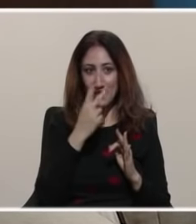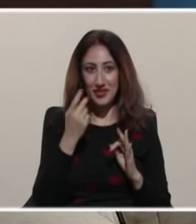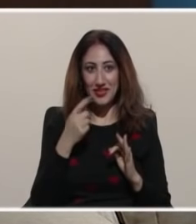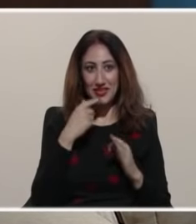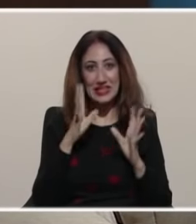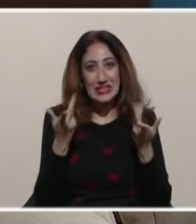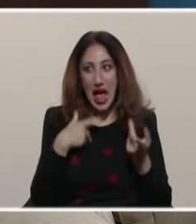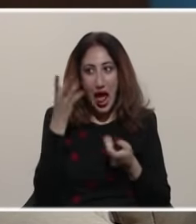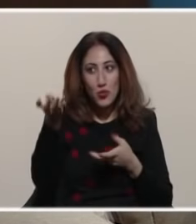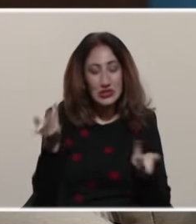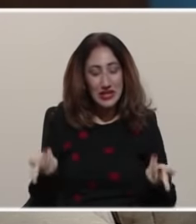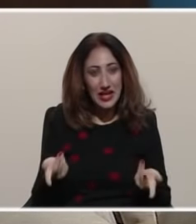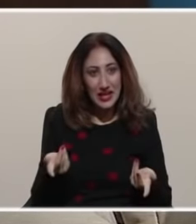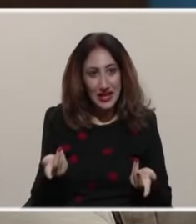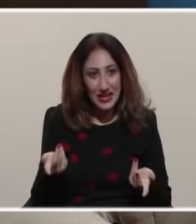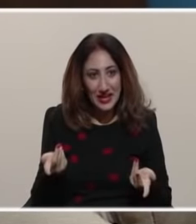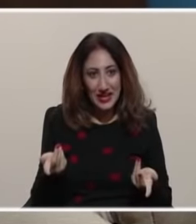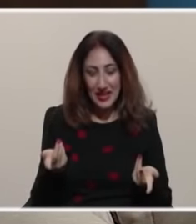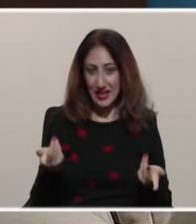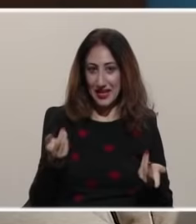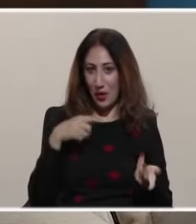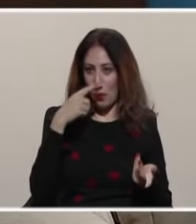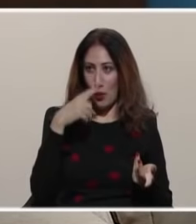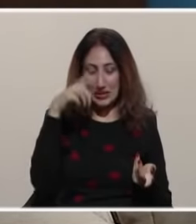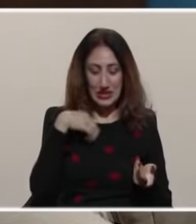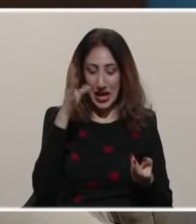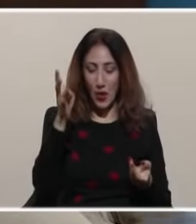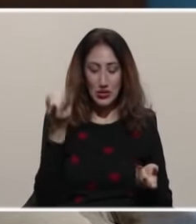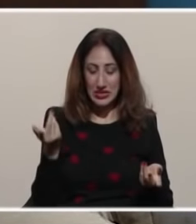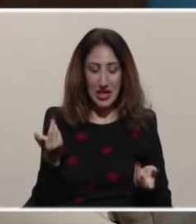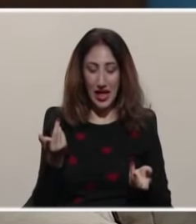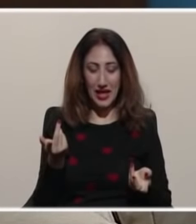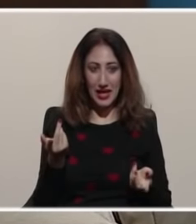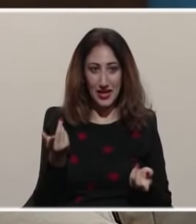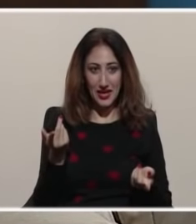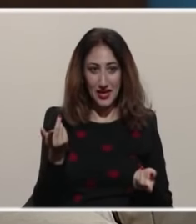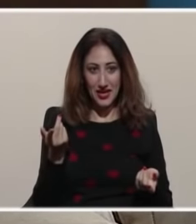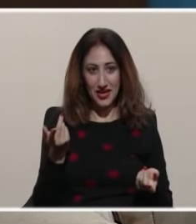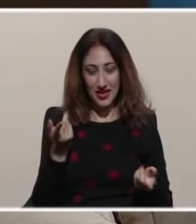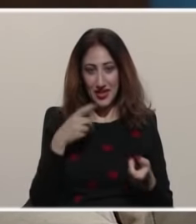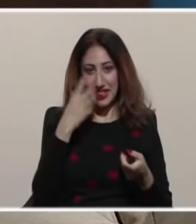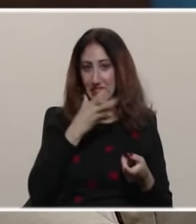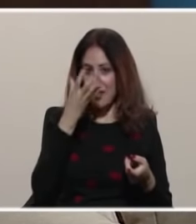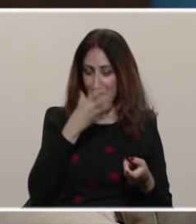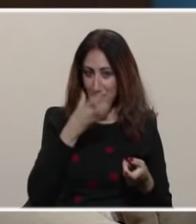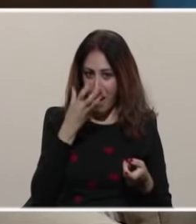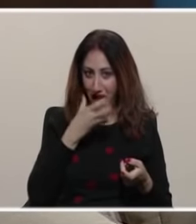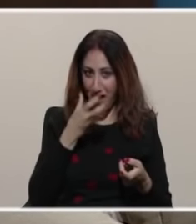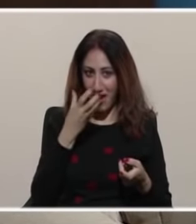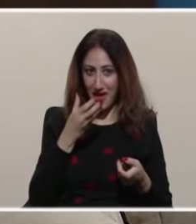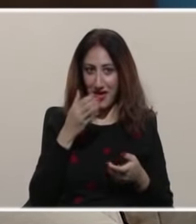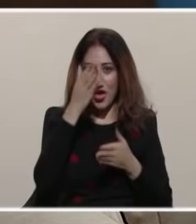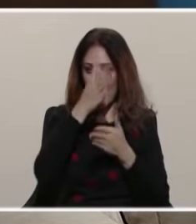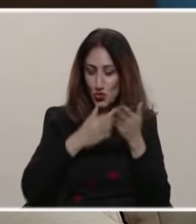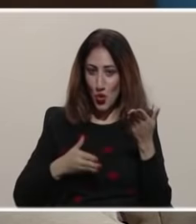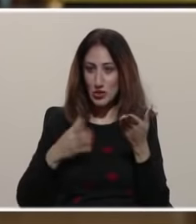قال طب إزاي يعني؟ تخيل حضرتك لو حد مننا مكانه يعني هيقول له بقى وادي بقيت التفاحة ومش